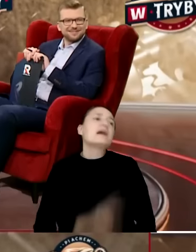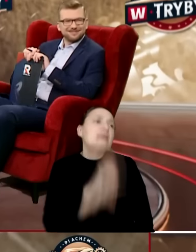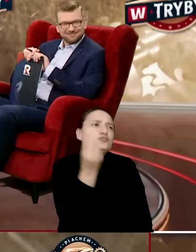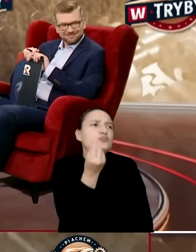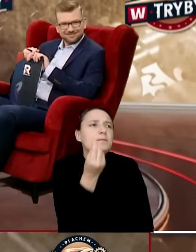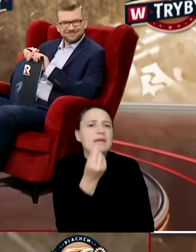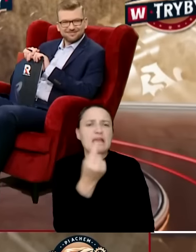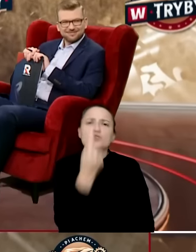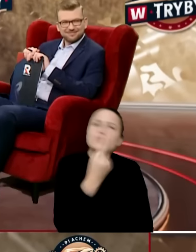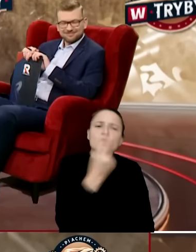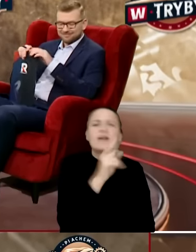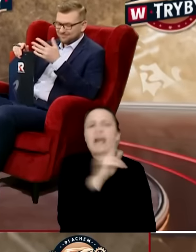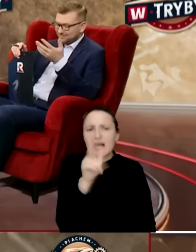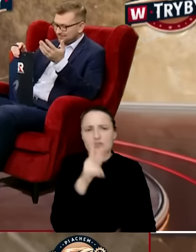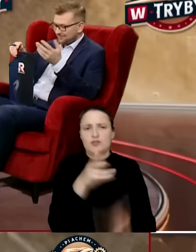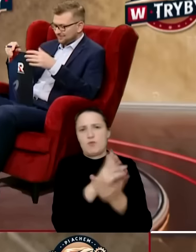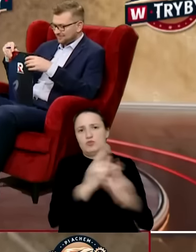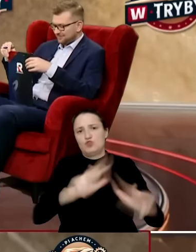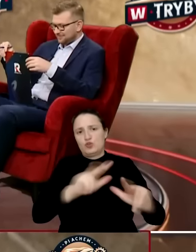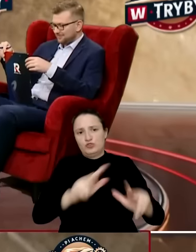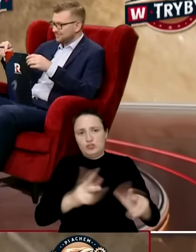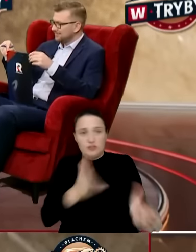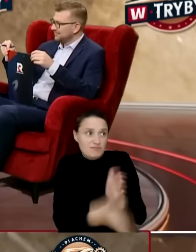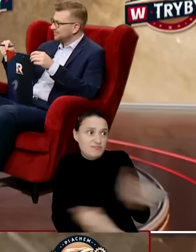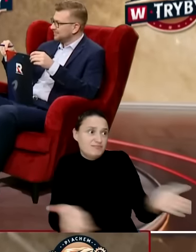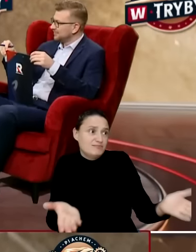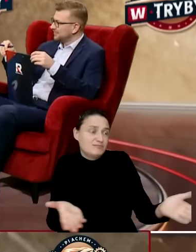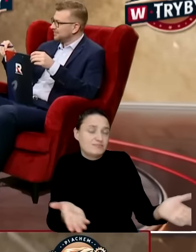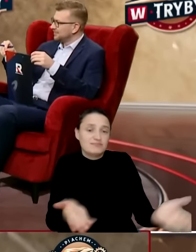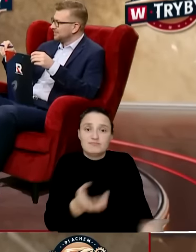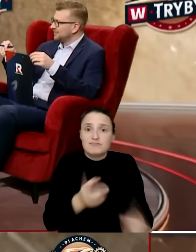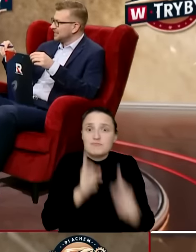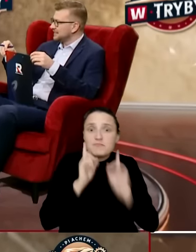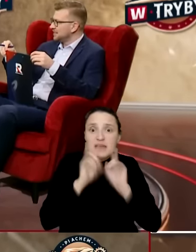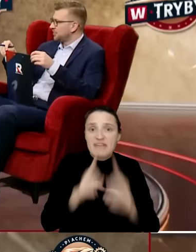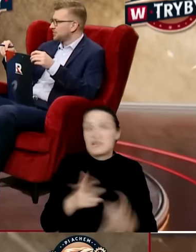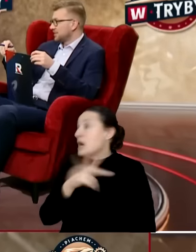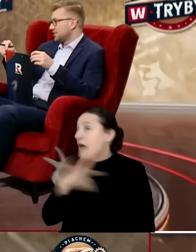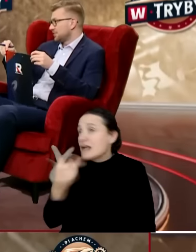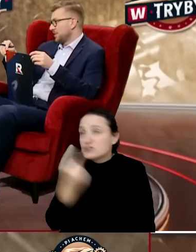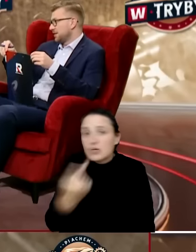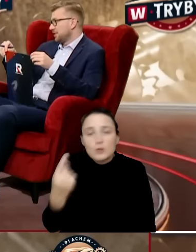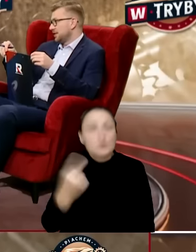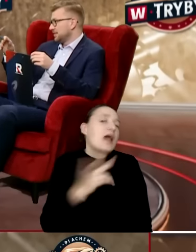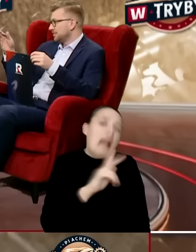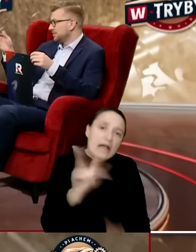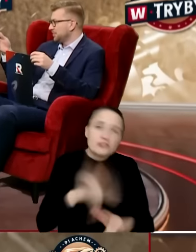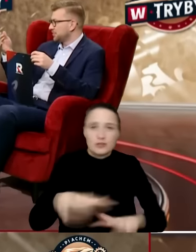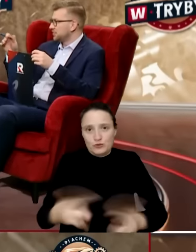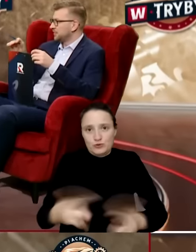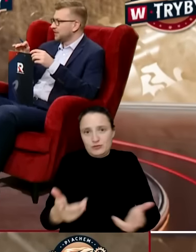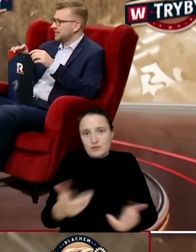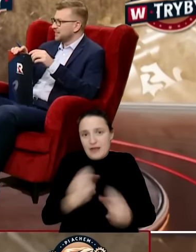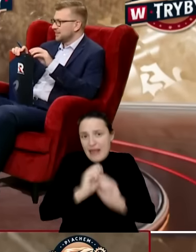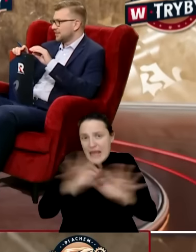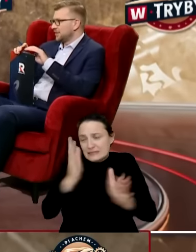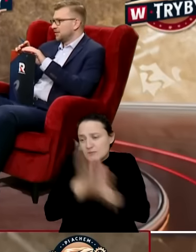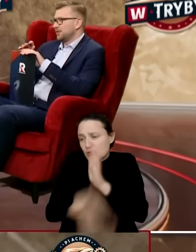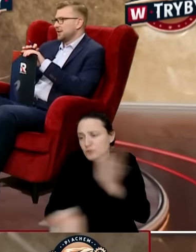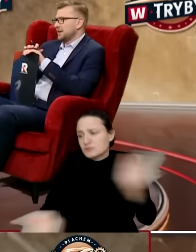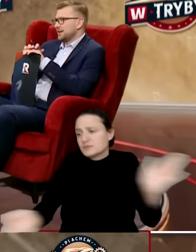Każdy pieniądz jest pomocą dla rodziny. No to no, przecież jest to dla każdej rodziny, by się chciało powiedzieć. Tak. Jasne, proste, zrozumiałe. Po prostu